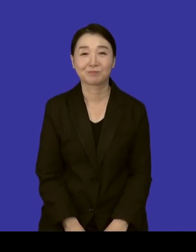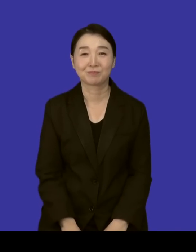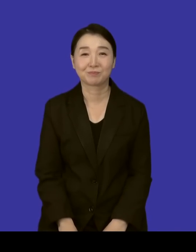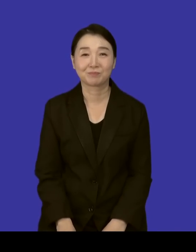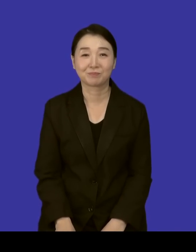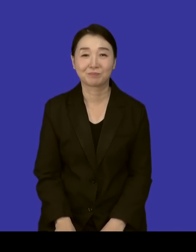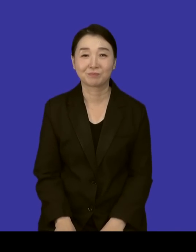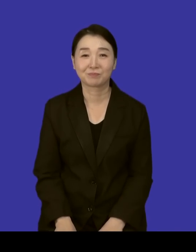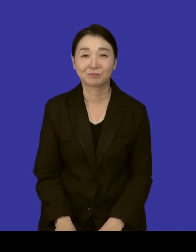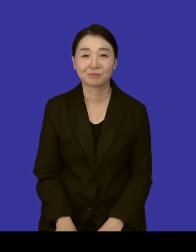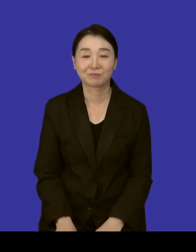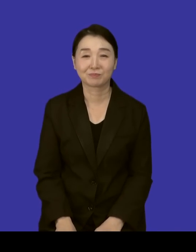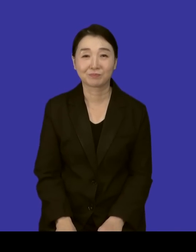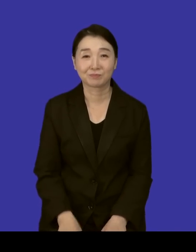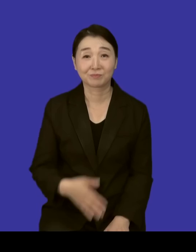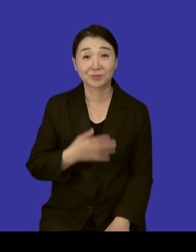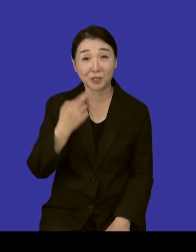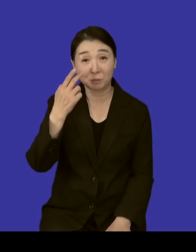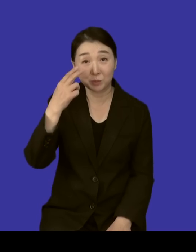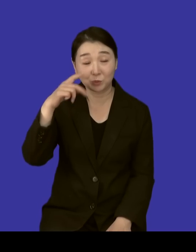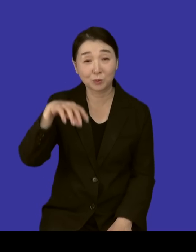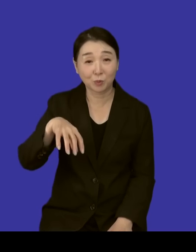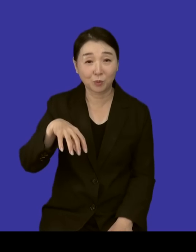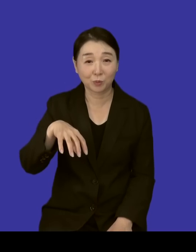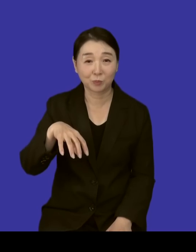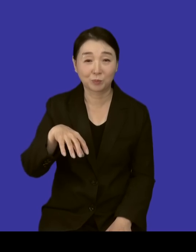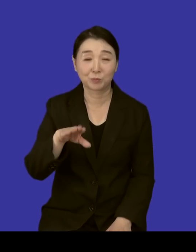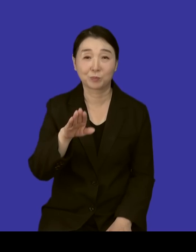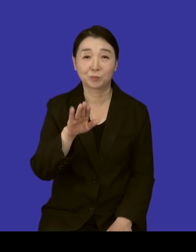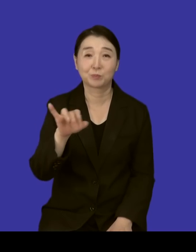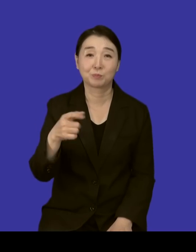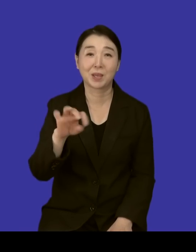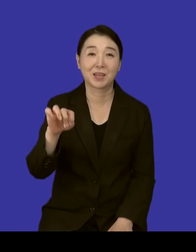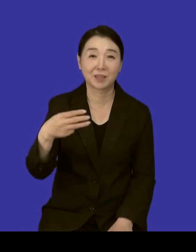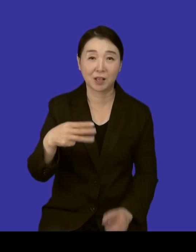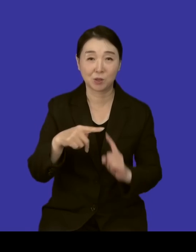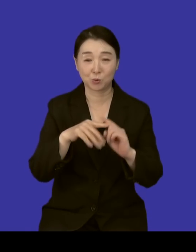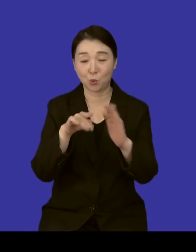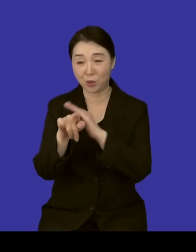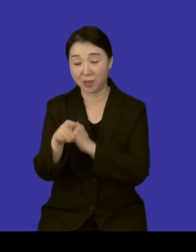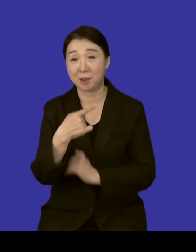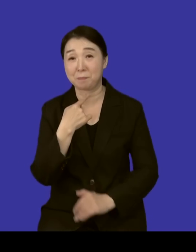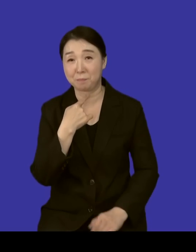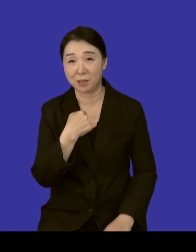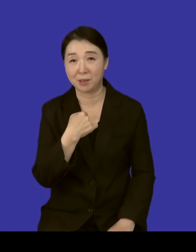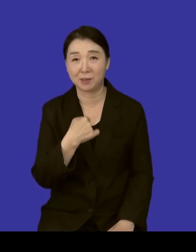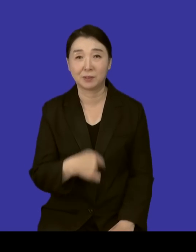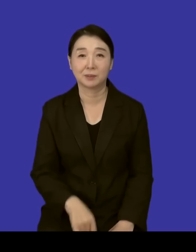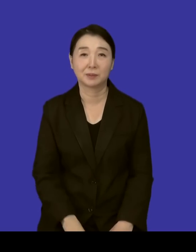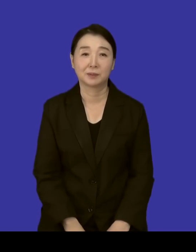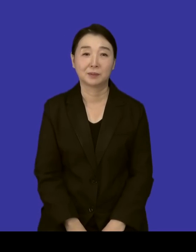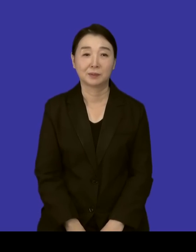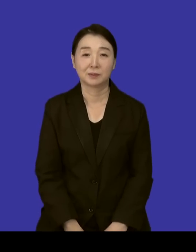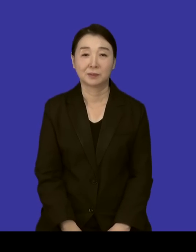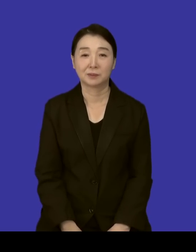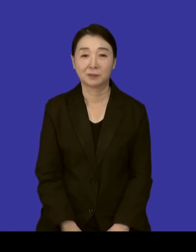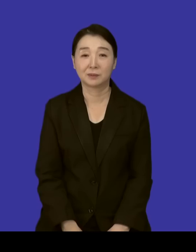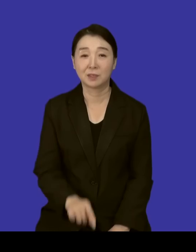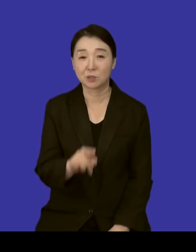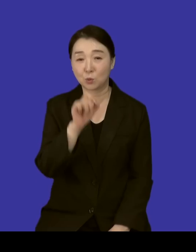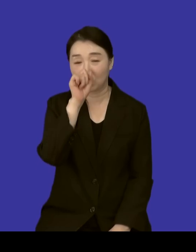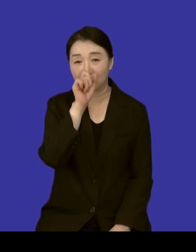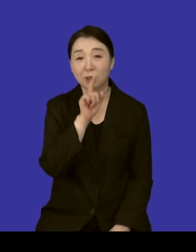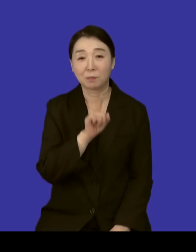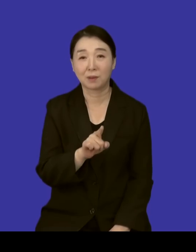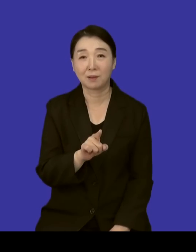뭐야 그 큐티인 틴스도 미국에 있네, 틴스. 그 저기 뭐야 청소년. 베델 교회를 갔거든요 미국에. 예. 그랬더니 이거 너무